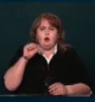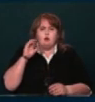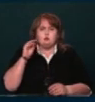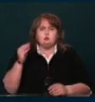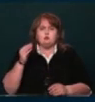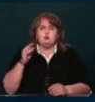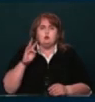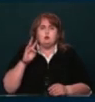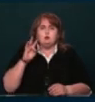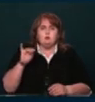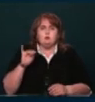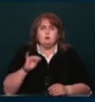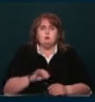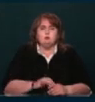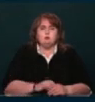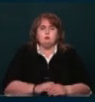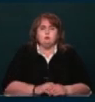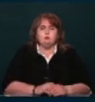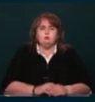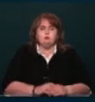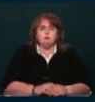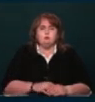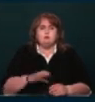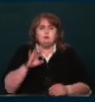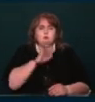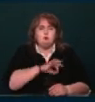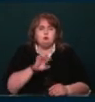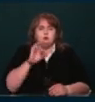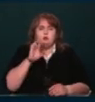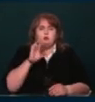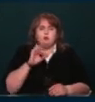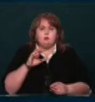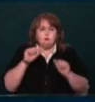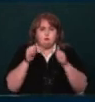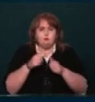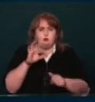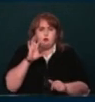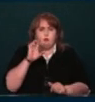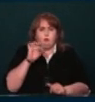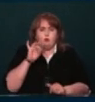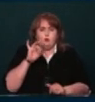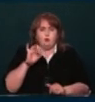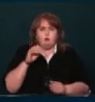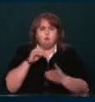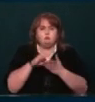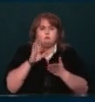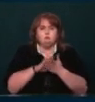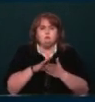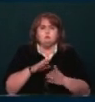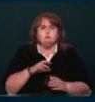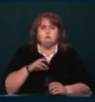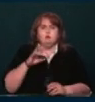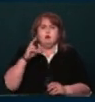равно. А теперь, используя преобразование Бора, мы можем записать так: энергия n-ного уровня,